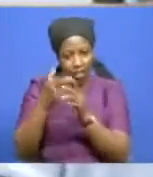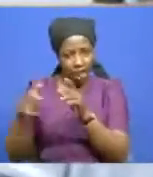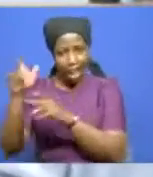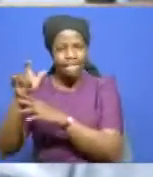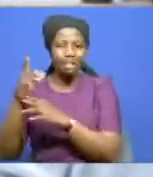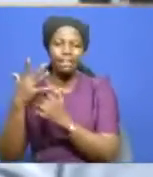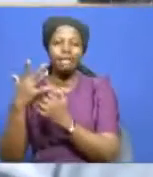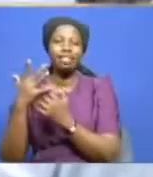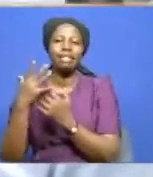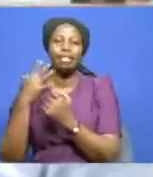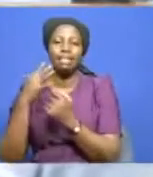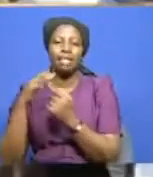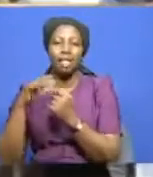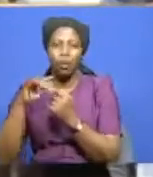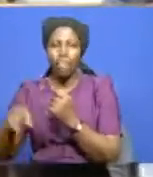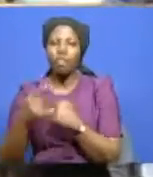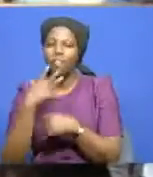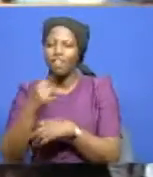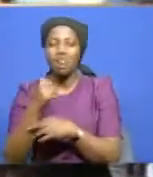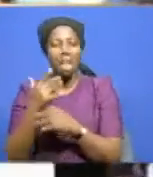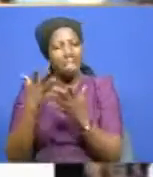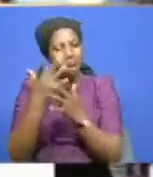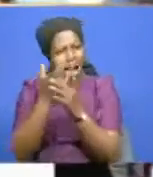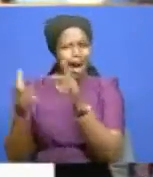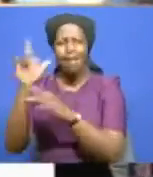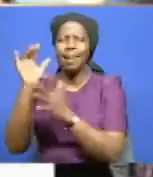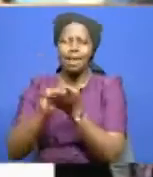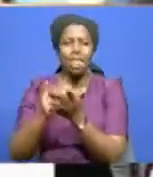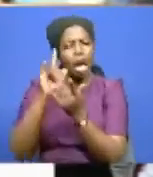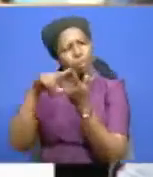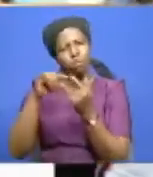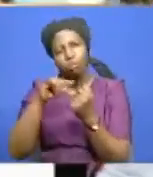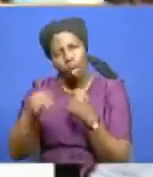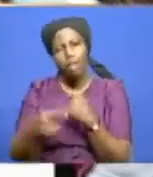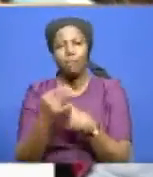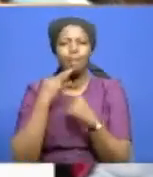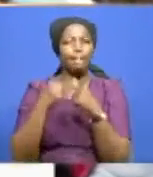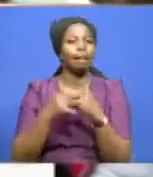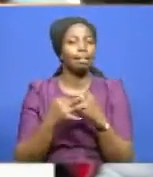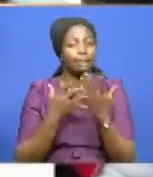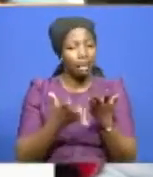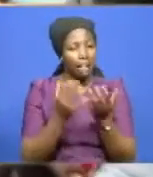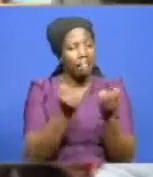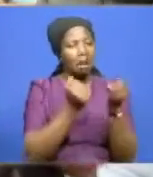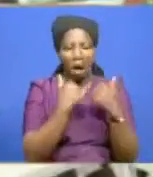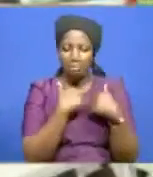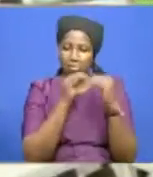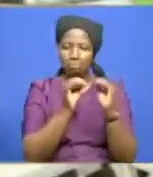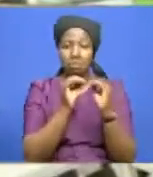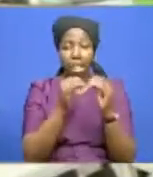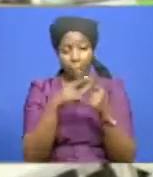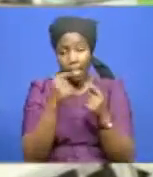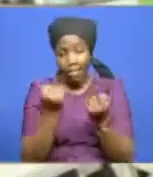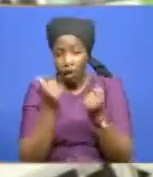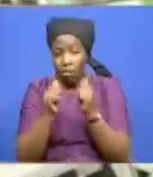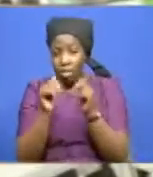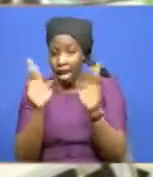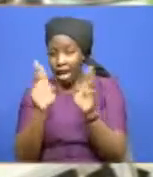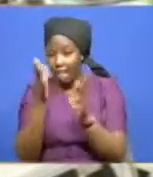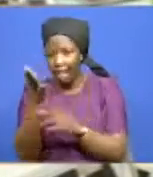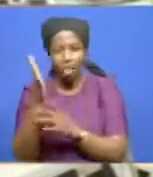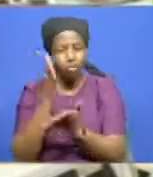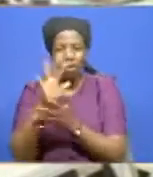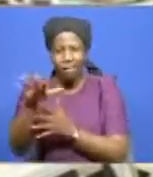hii sasa imepanda mpaka 1800. Magari ndio hakuna, halafu zenye ziko shashe nauli iko juu sana. Wahudumu hao wa